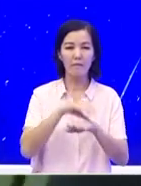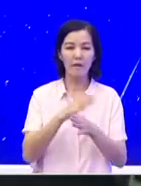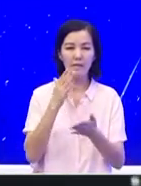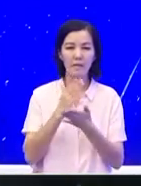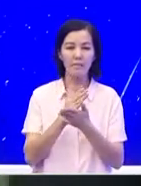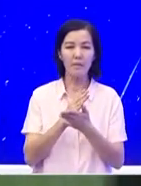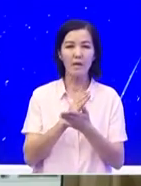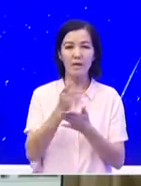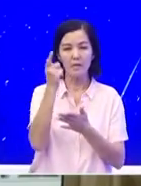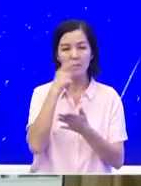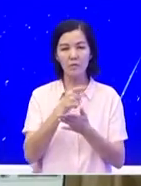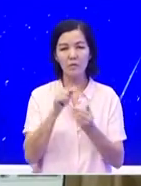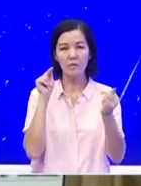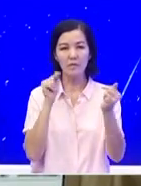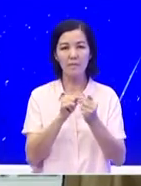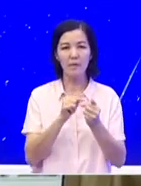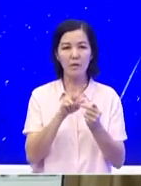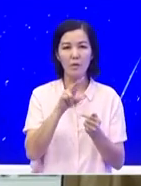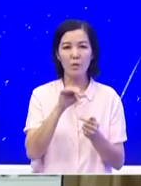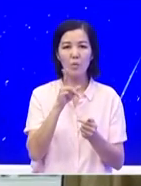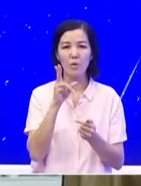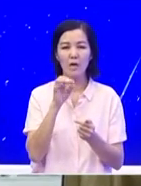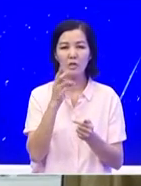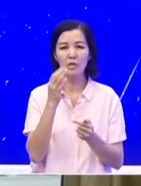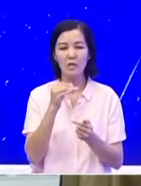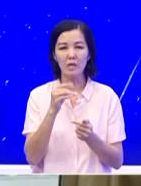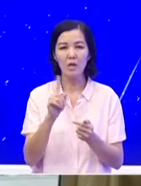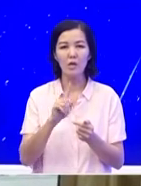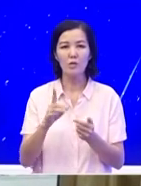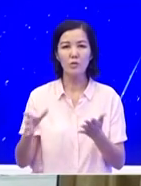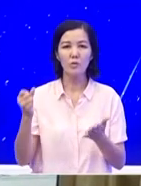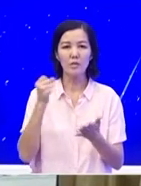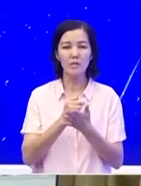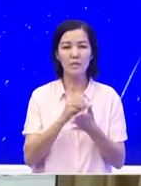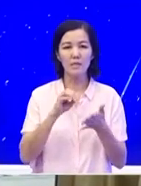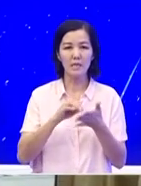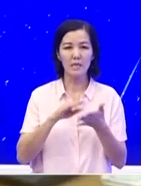соперниками действующего главы государства Александра Лукашенко, чью кандидатуру ЦИК зарегистрировал.